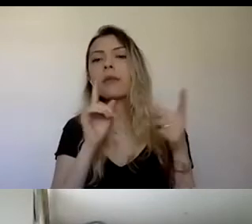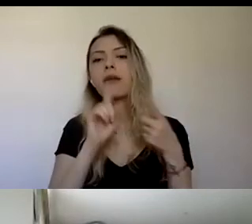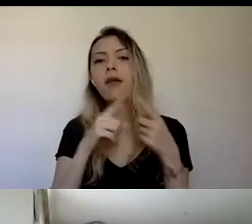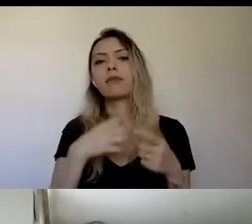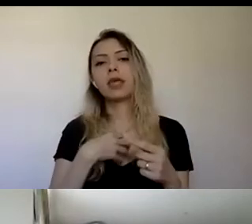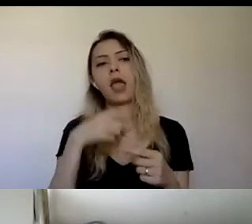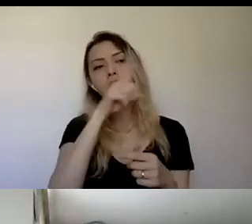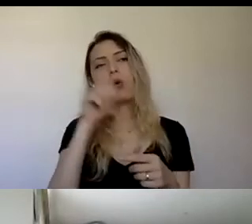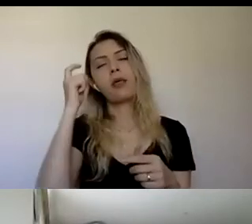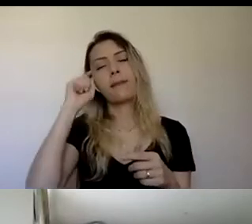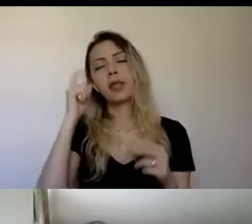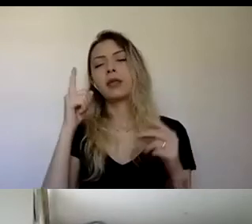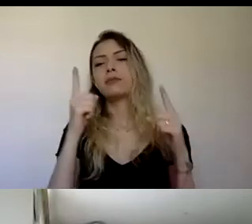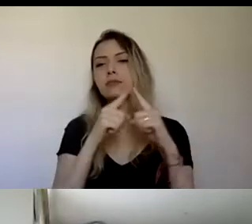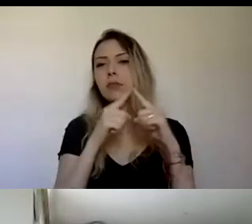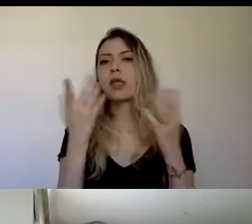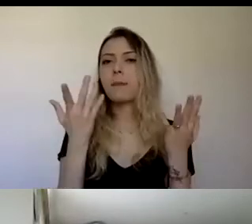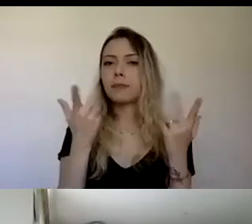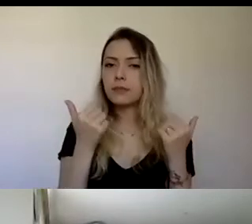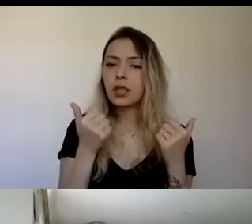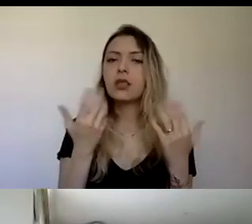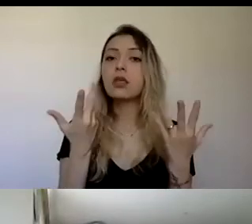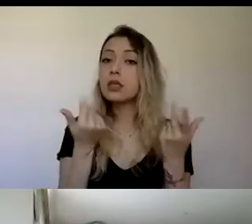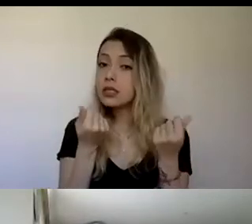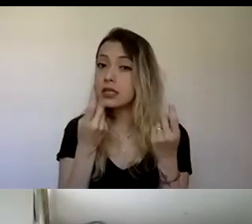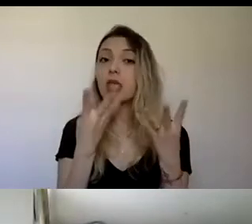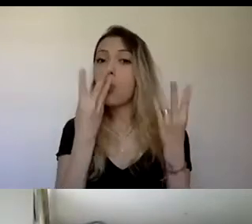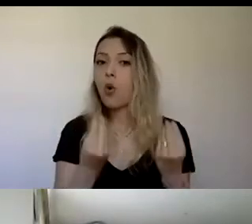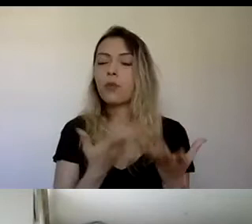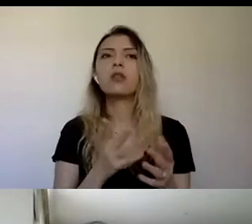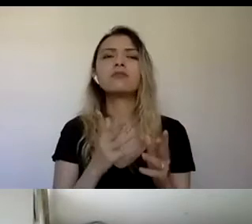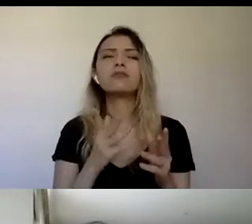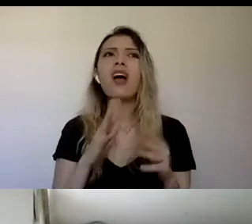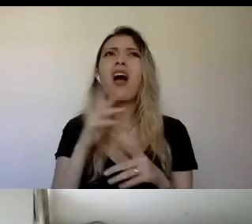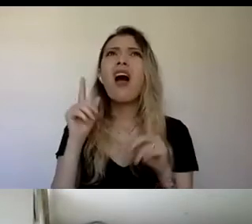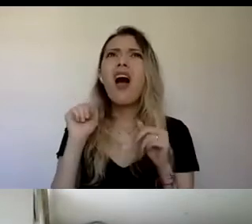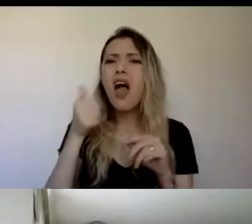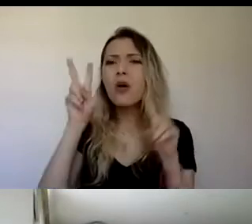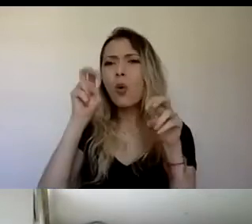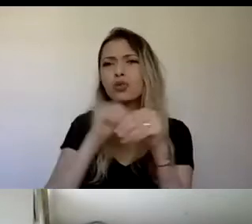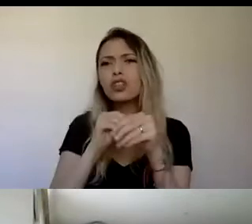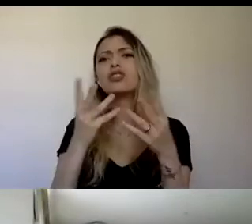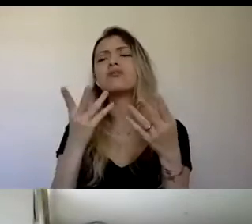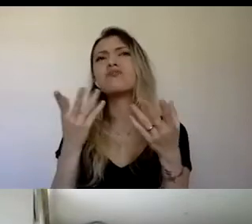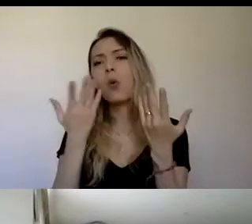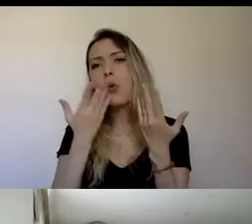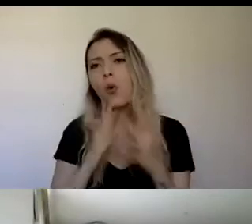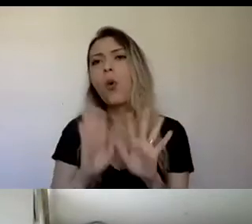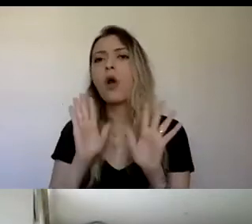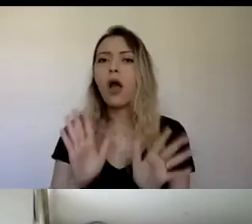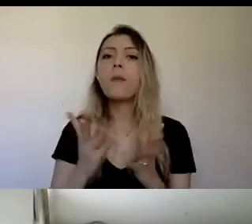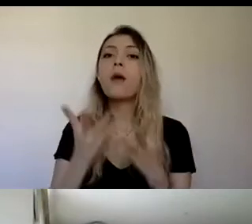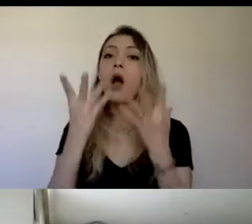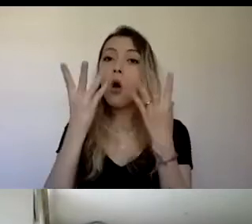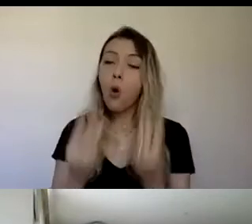varsa her konuda olmayabilir. Olması gerektiğini en azından olması gereken istatistikleri